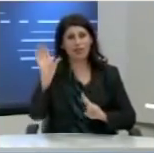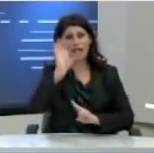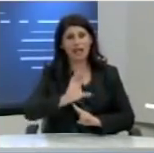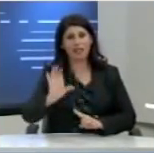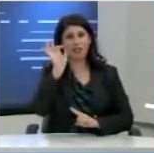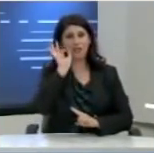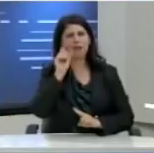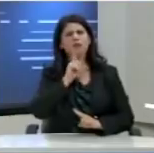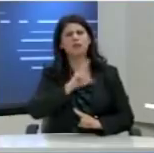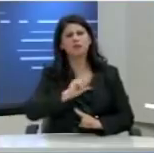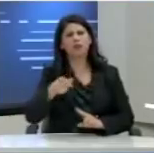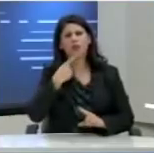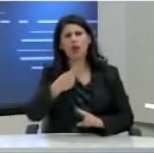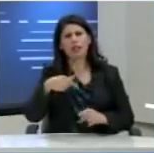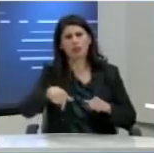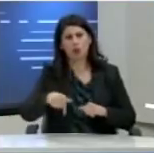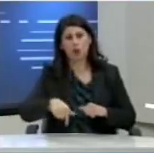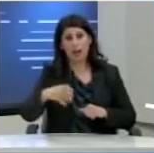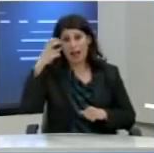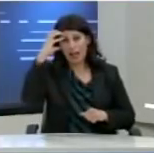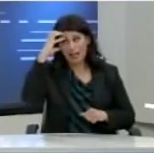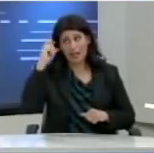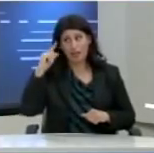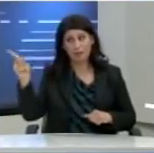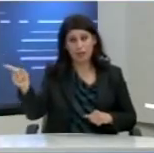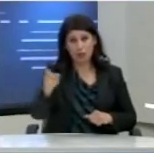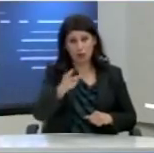τώρα. Αλλά